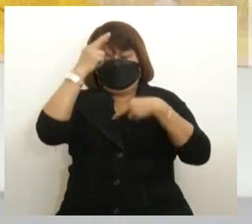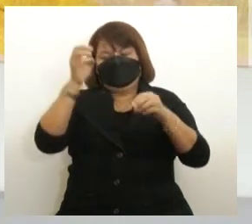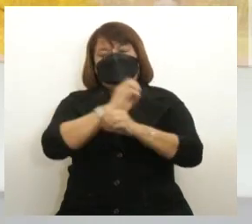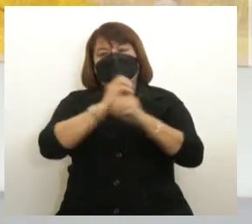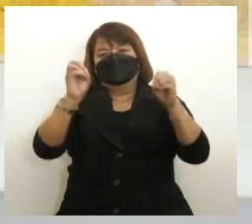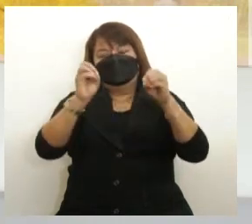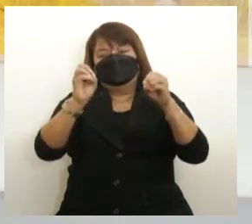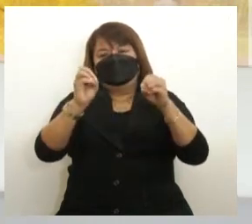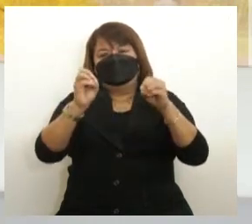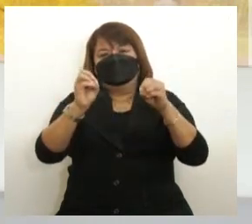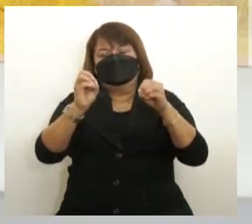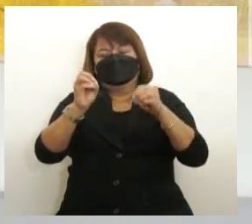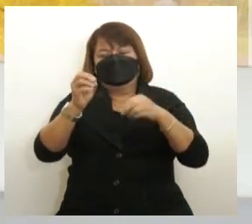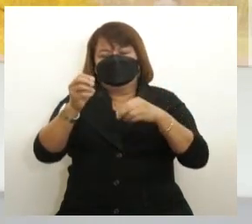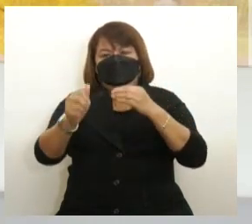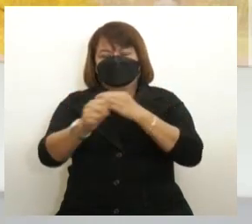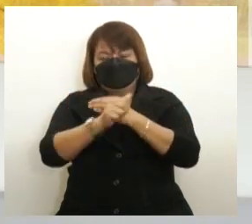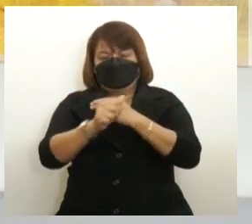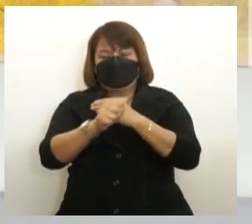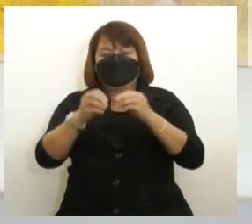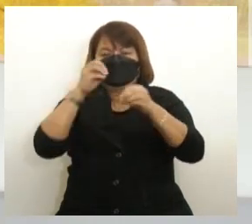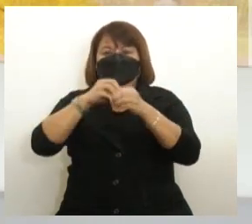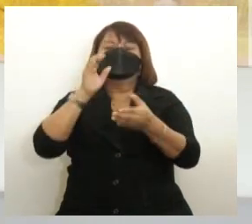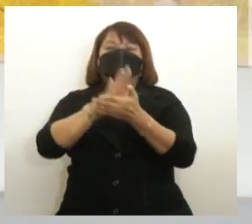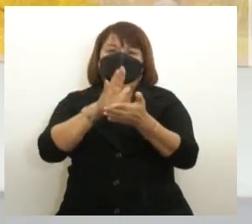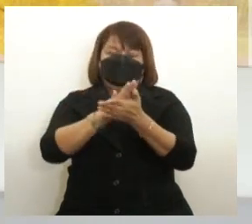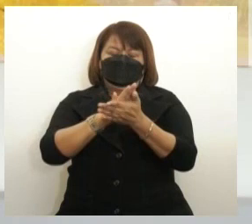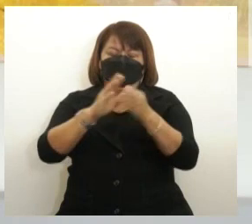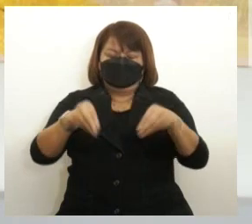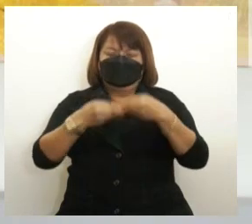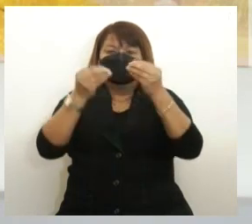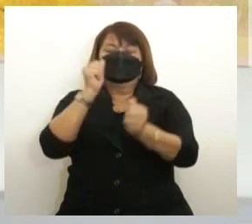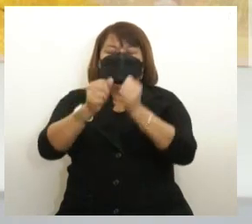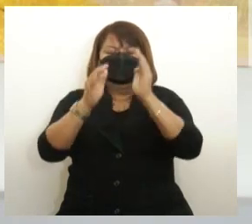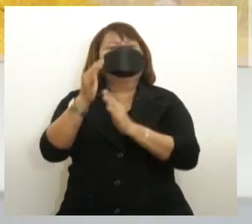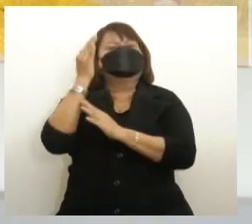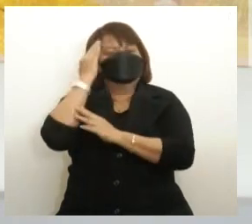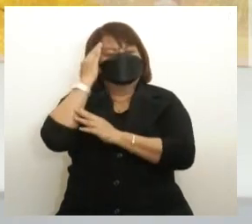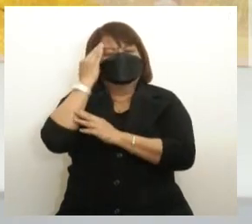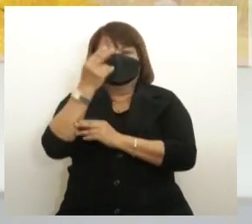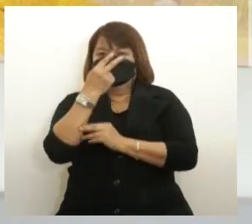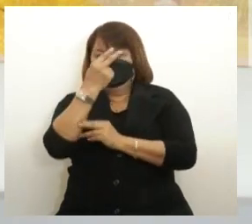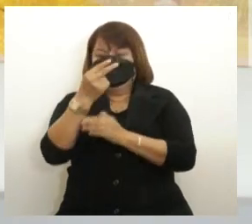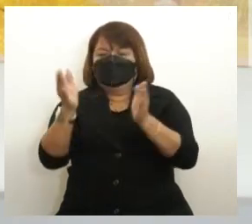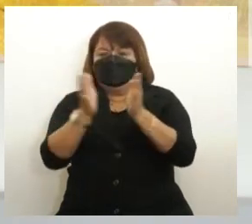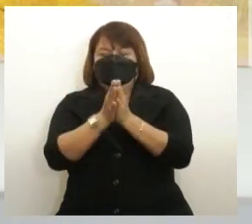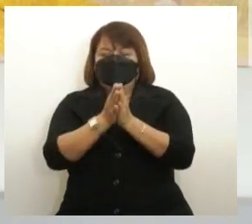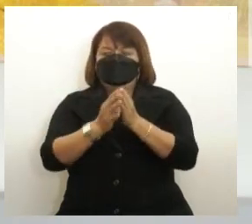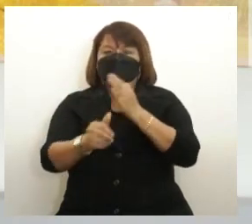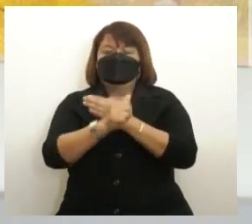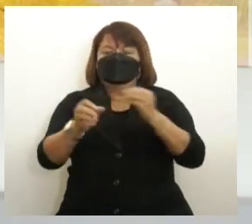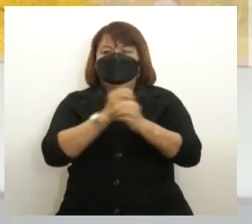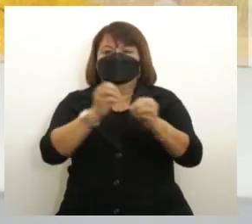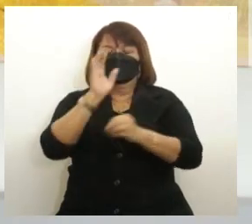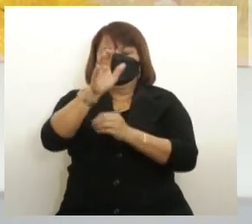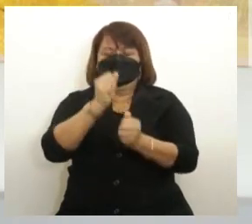ครับเรื่องความปลอดภัยในสถานศึกษาก็ขอให้ทุกท่านได้ใส่ใจและดูแลร่วมกันเพื่อความปลอดภัยของพวกเราทุกคนครับสำ